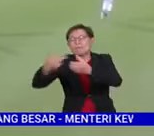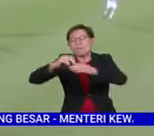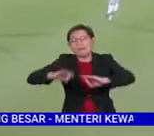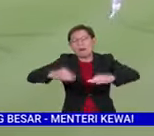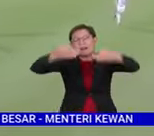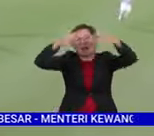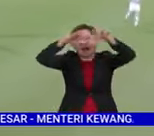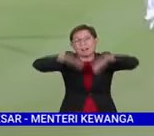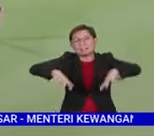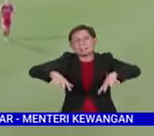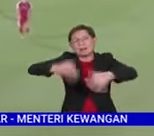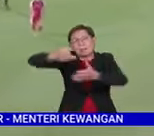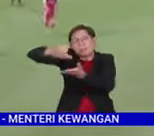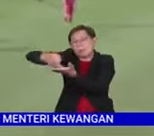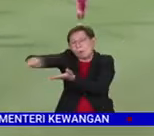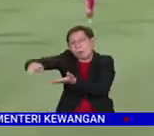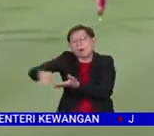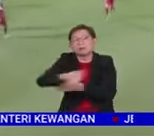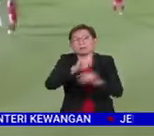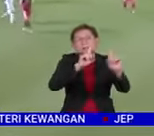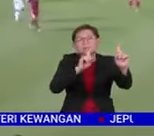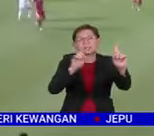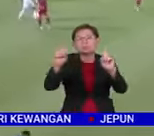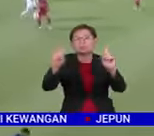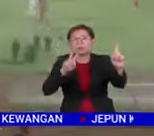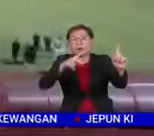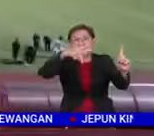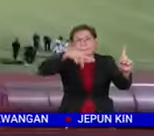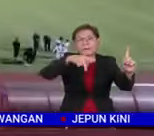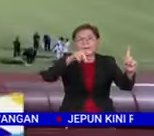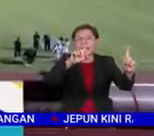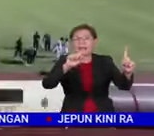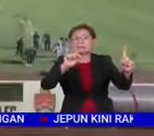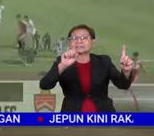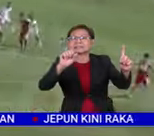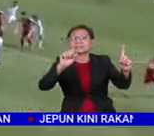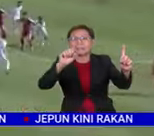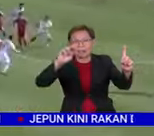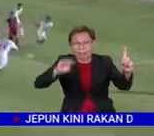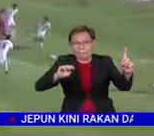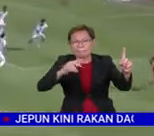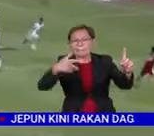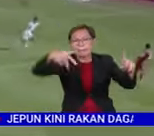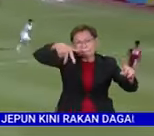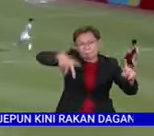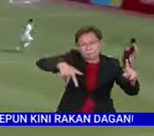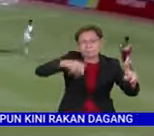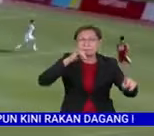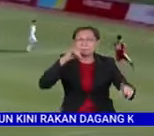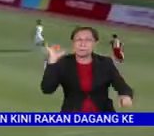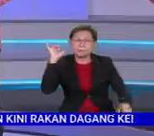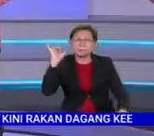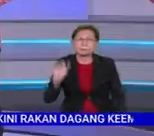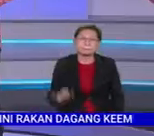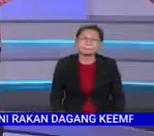ASEAN selepas kecundang 1-2 kepada PSM Makassar kemarin.